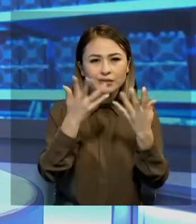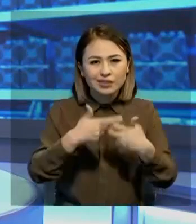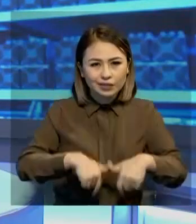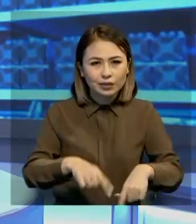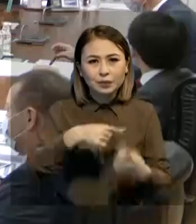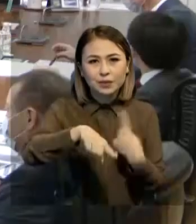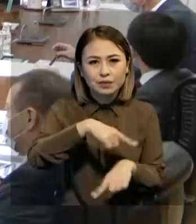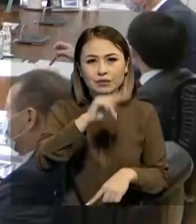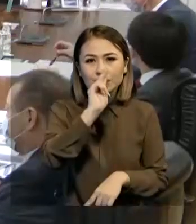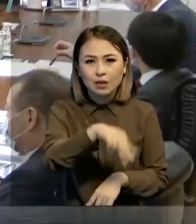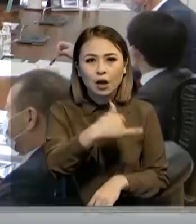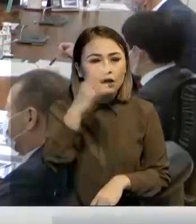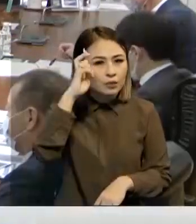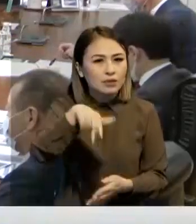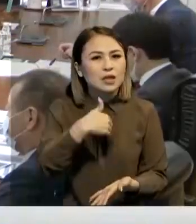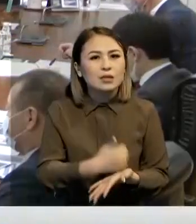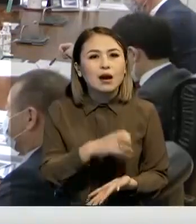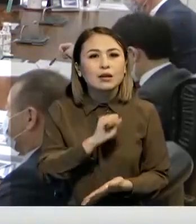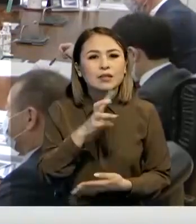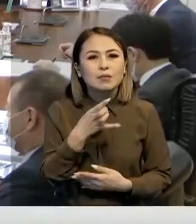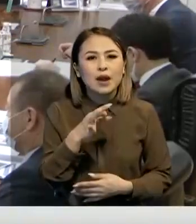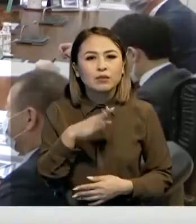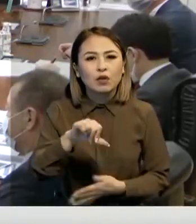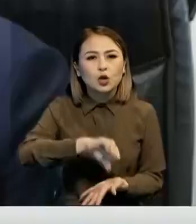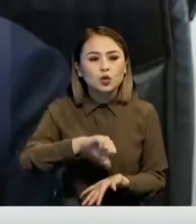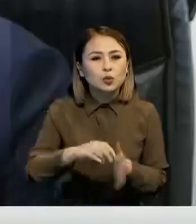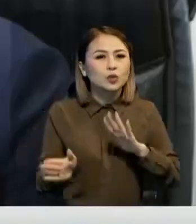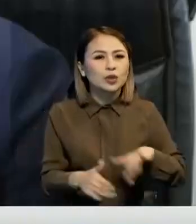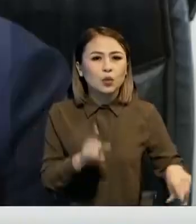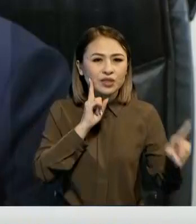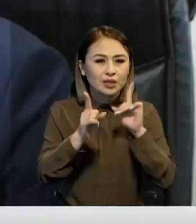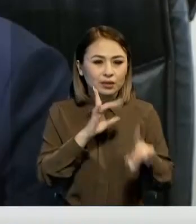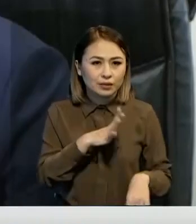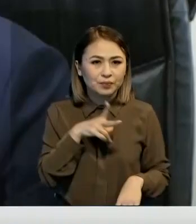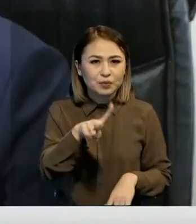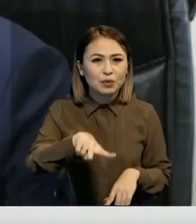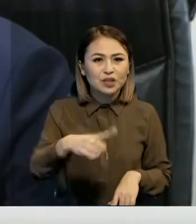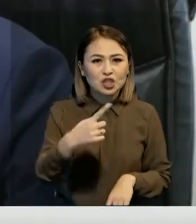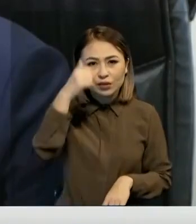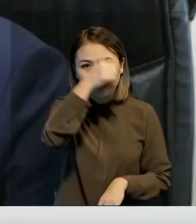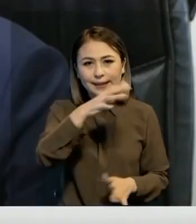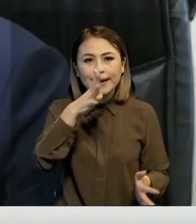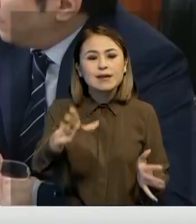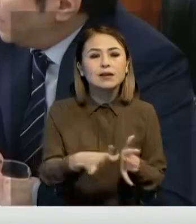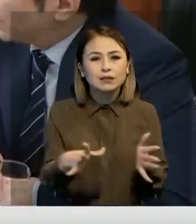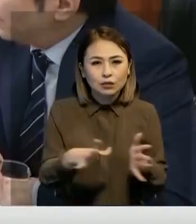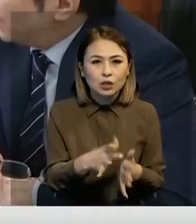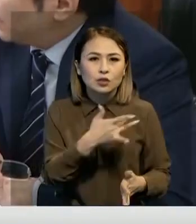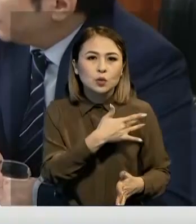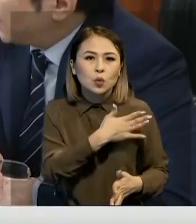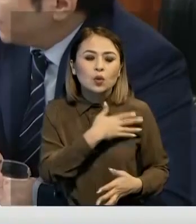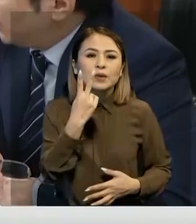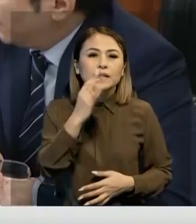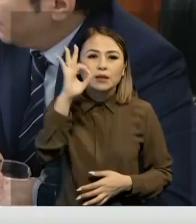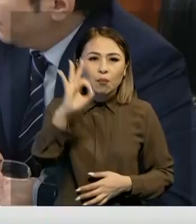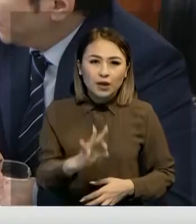бизнес әсер еткен. Бұл туралы үкімет басшысы Әлихан Смайыловтың қатысуымен өткен отырыста айтылды. 2021 жылға дейін электр